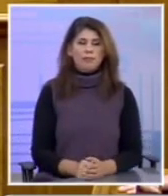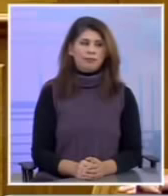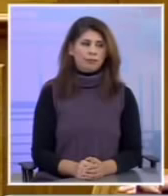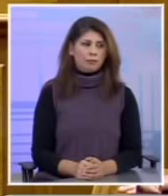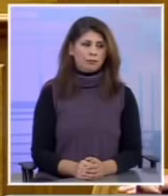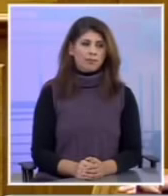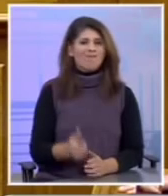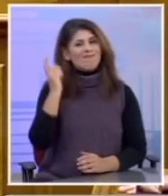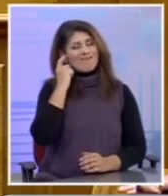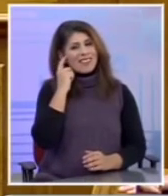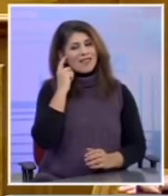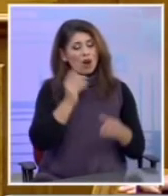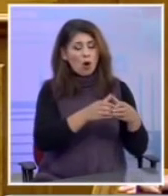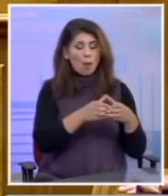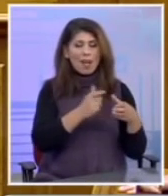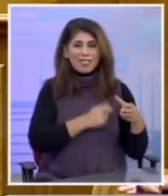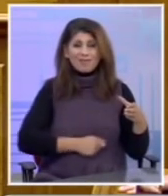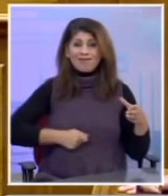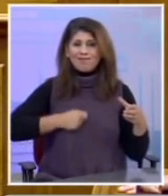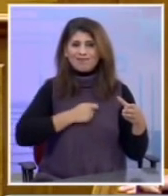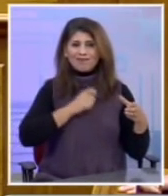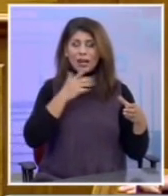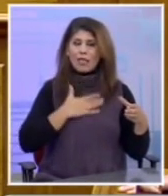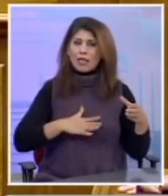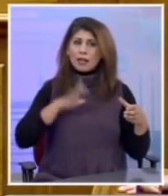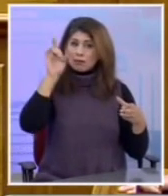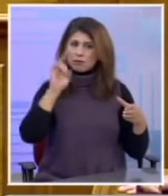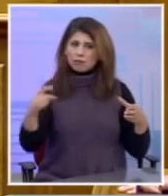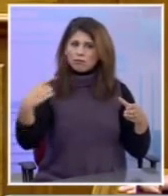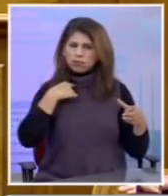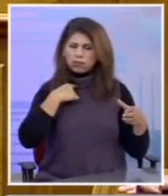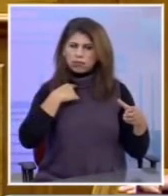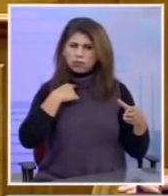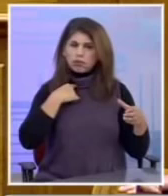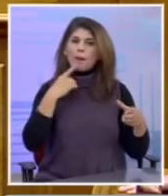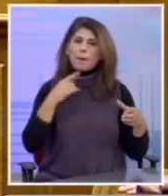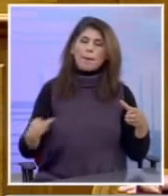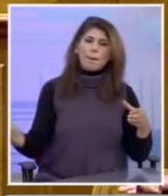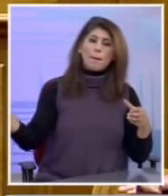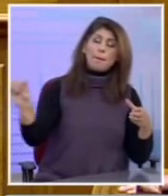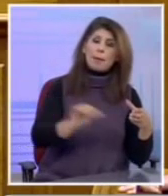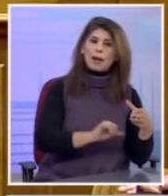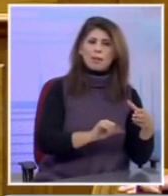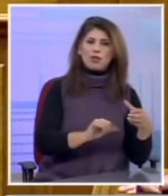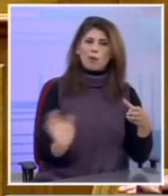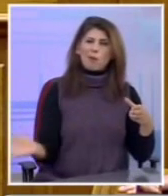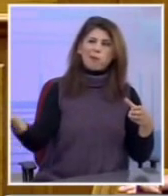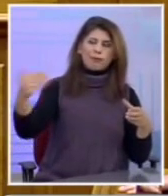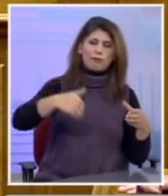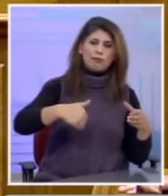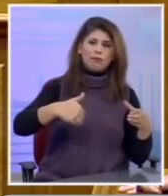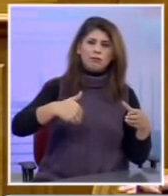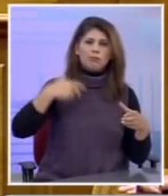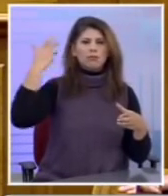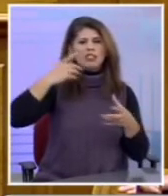Την πικρία λοιπόν ορισμένων που ήθελαν μέσα από μια πιθανή αποτυχία στην ανακεφαλοποίηση να ξαναφέρουν από το παράθυρο τα